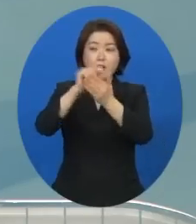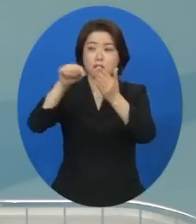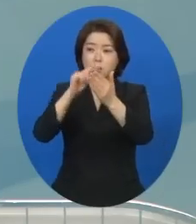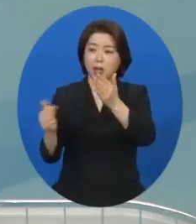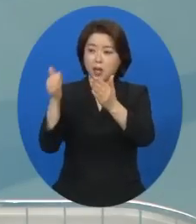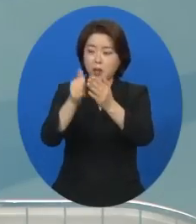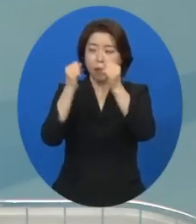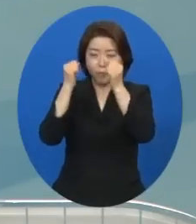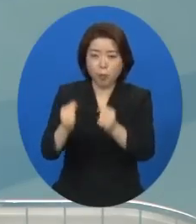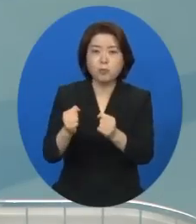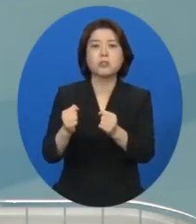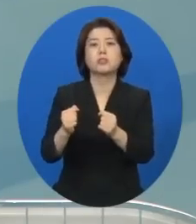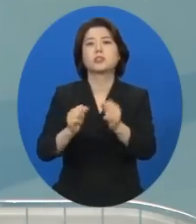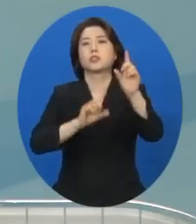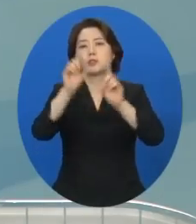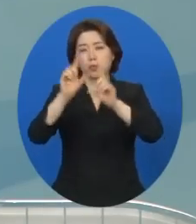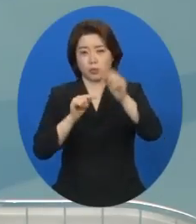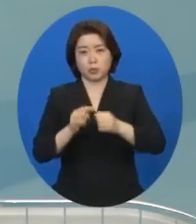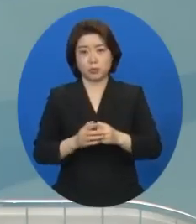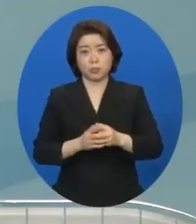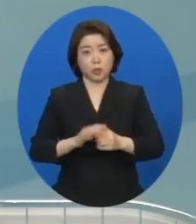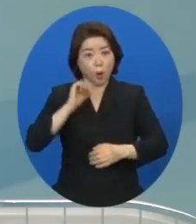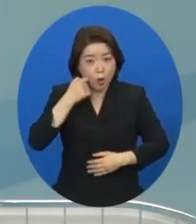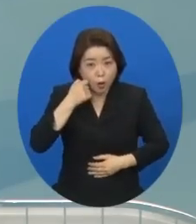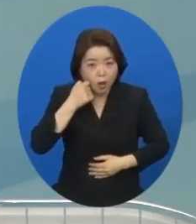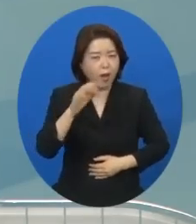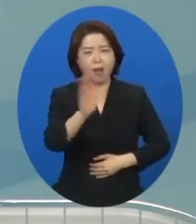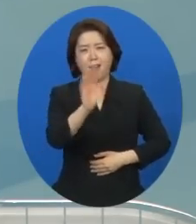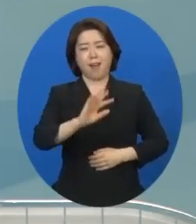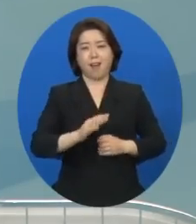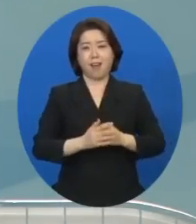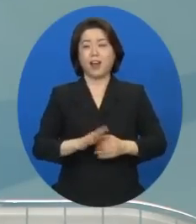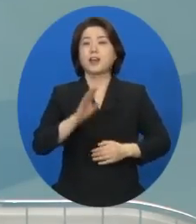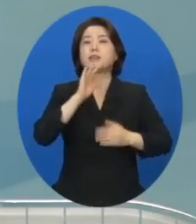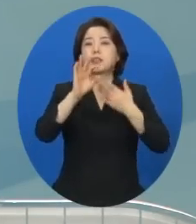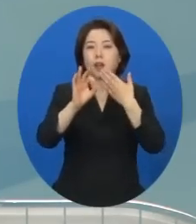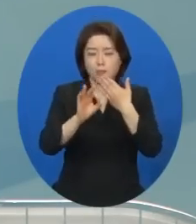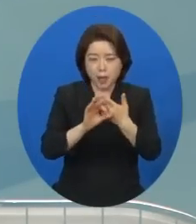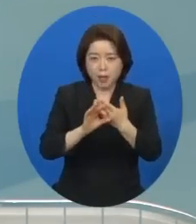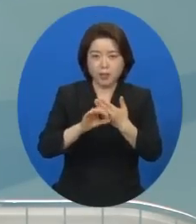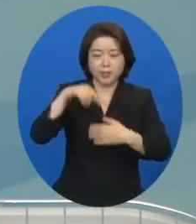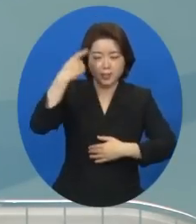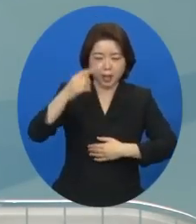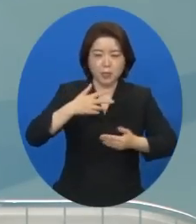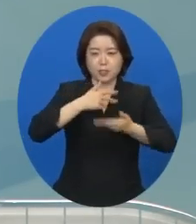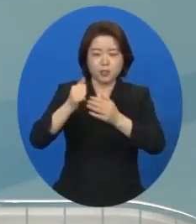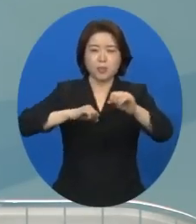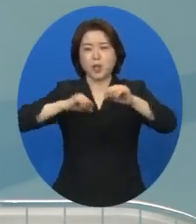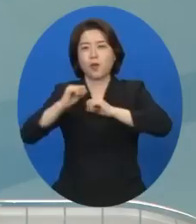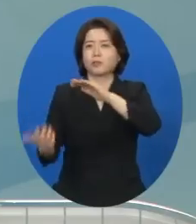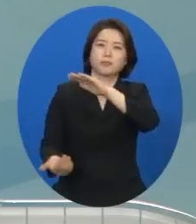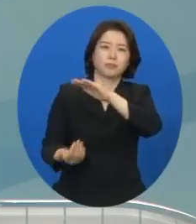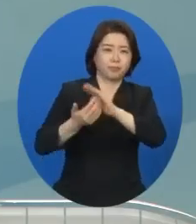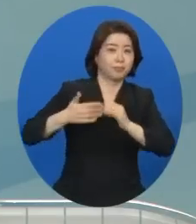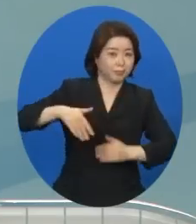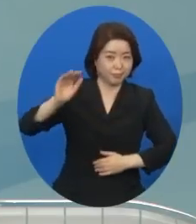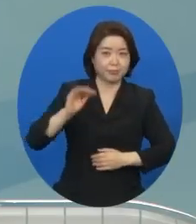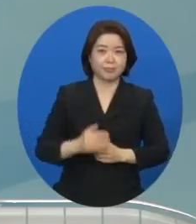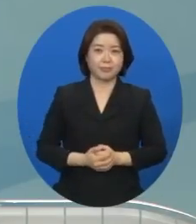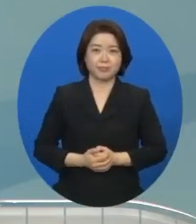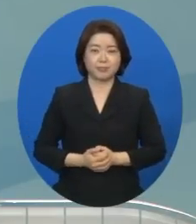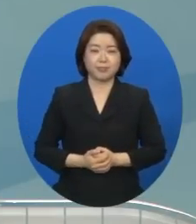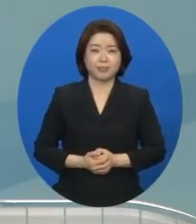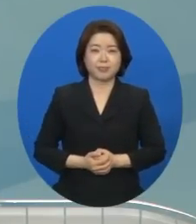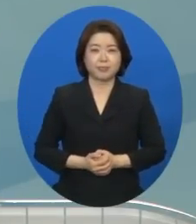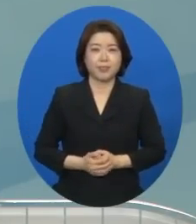머무는 거예요. 그게 뭐가 어려워요? 그러면 주님이 주님의 역사를 이루신다는 거예요.